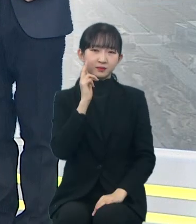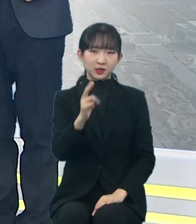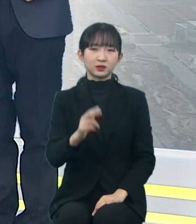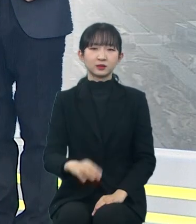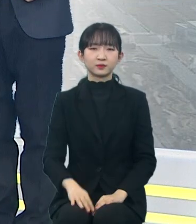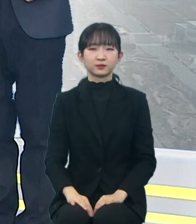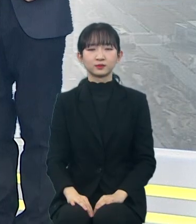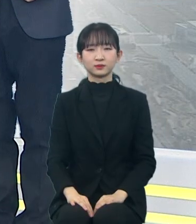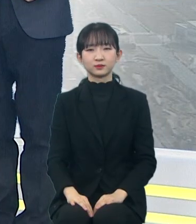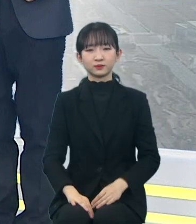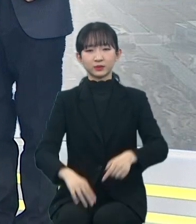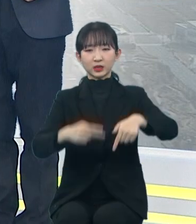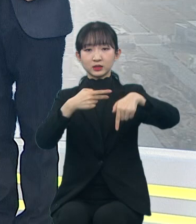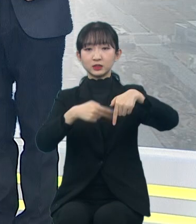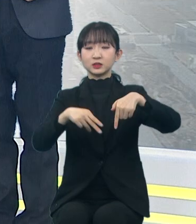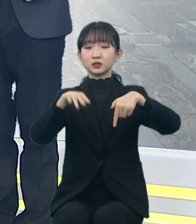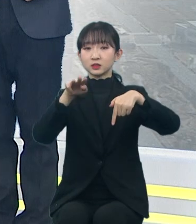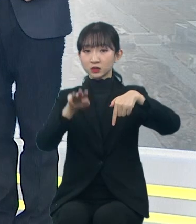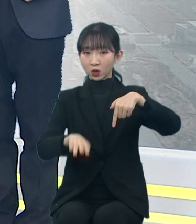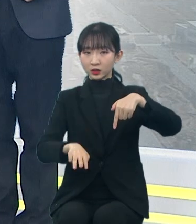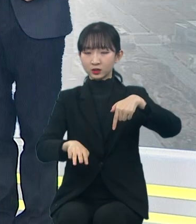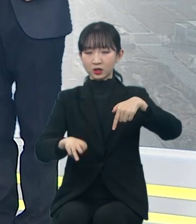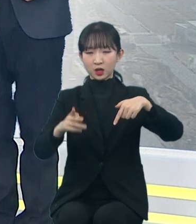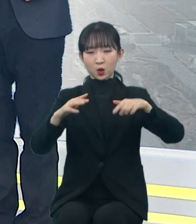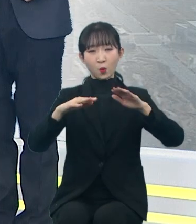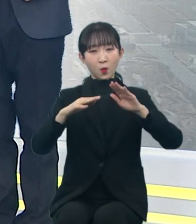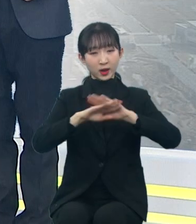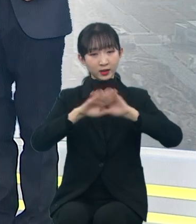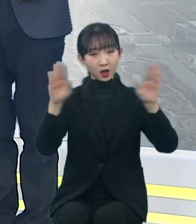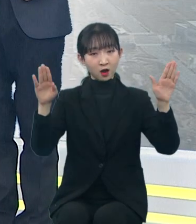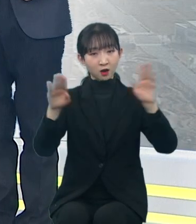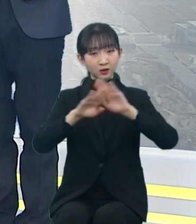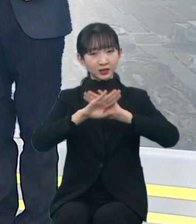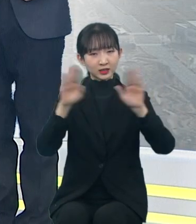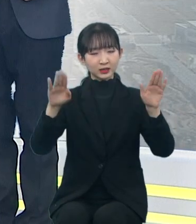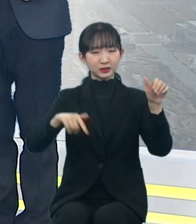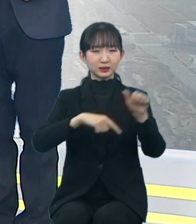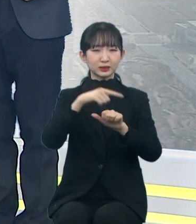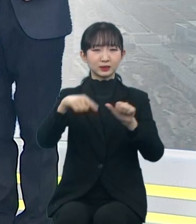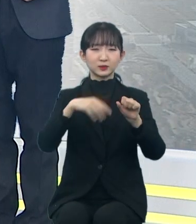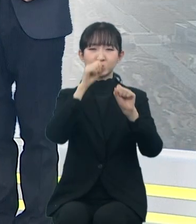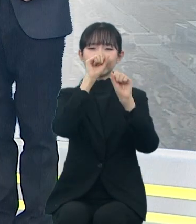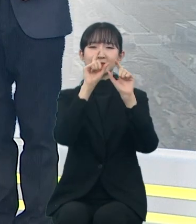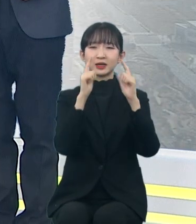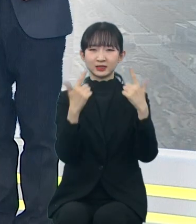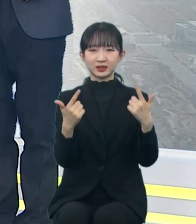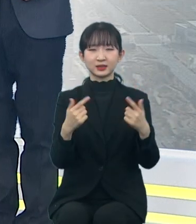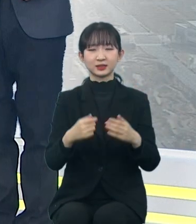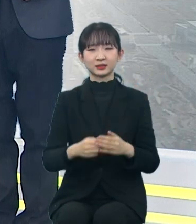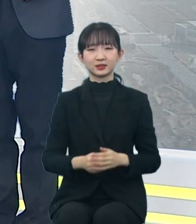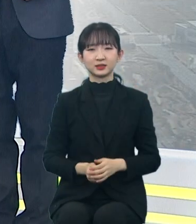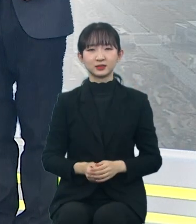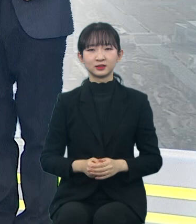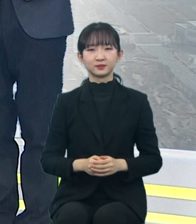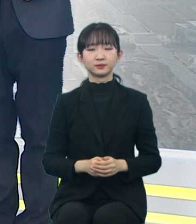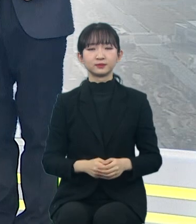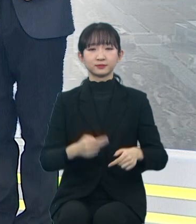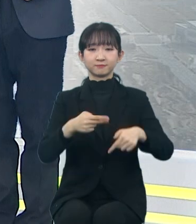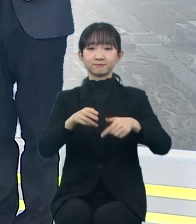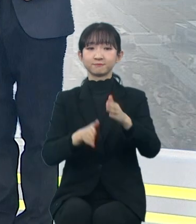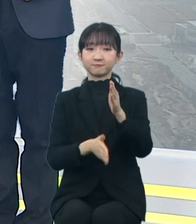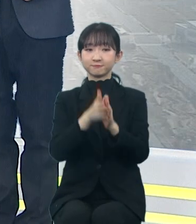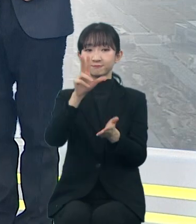특히 인천은 지리적 여건상 대기 환경이 다른 지역에 비해 더욱 열악한 상황이죠. 네, 인천시가 이런 문제를 풀기